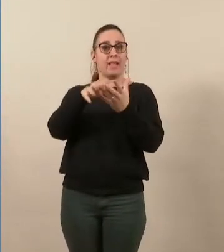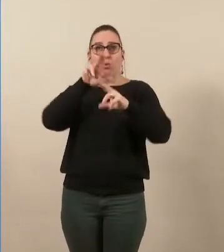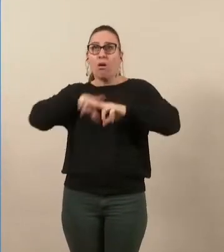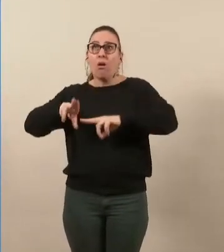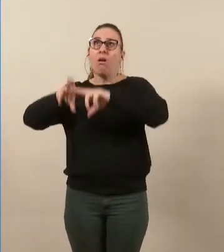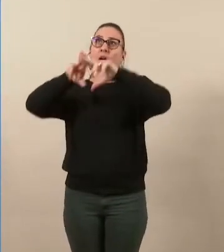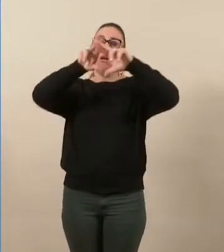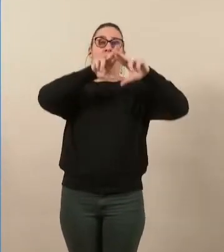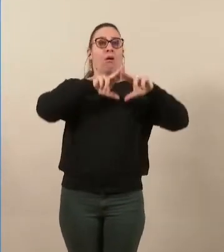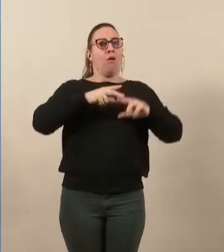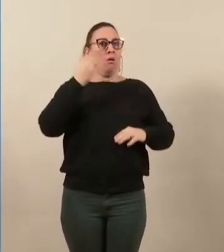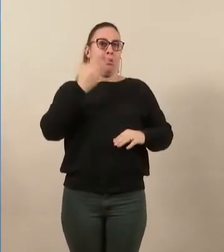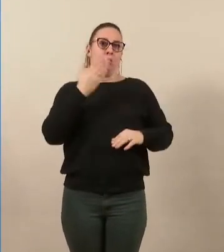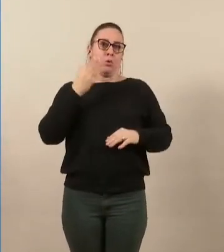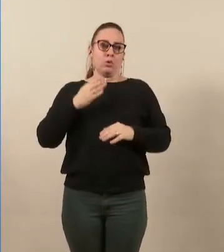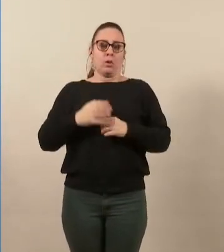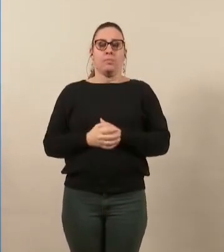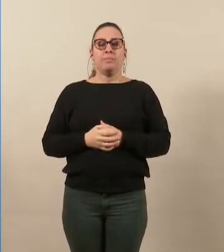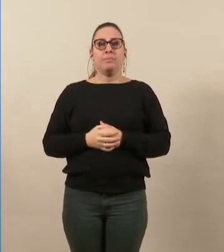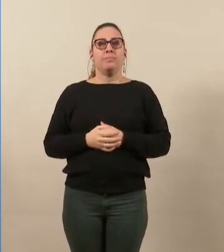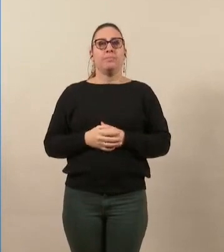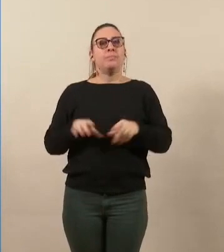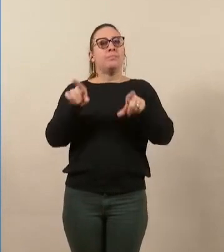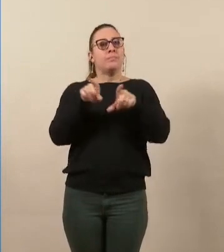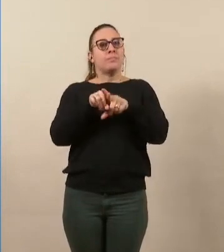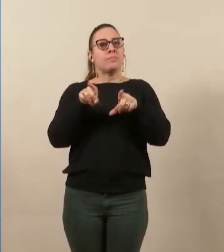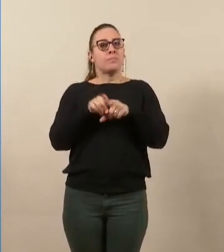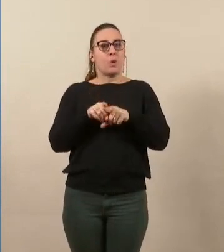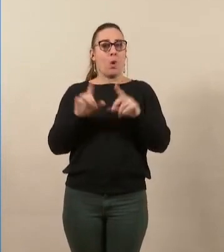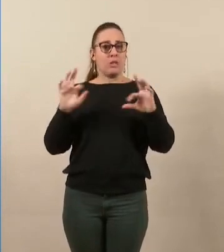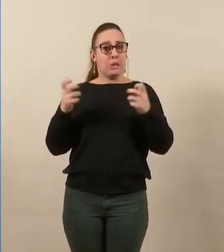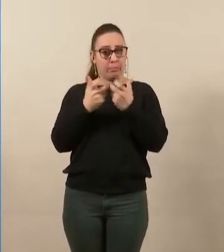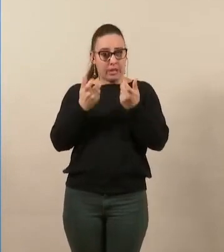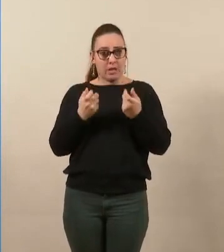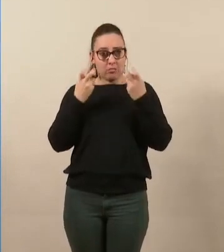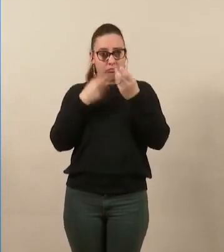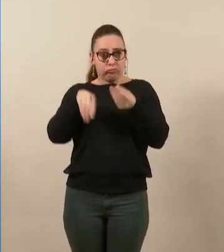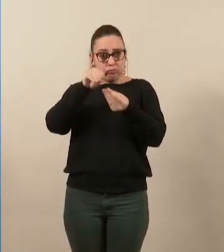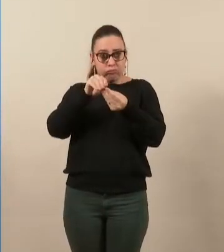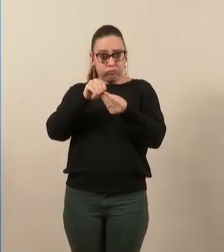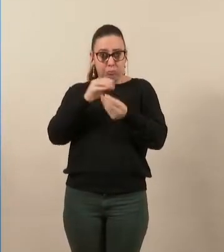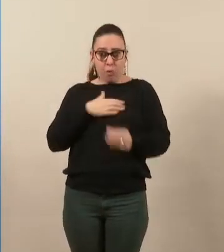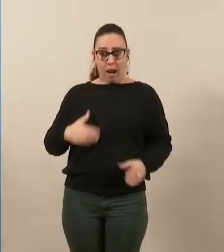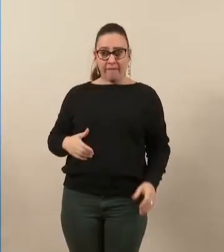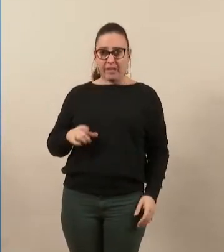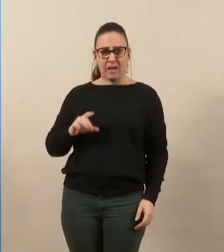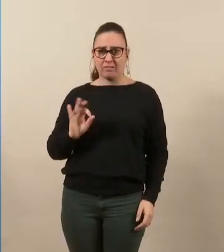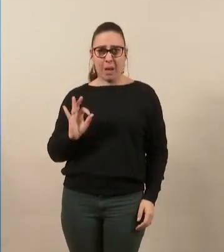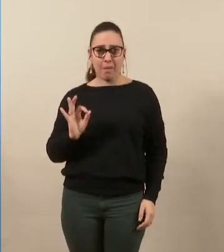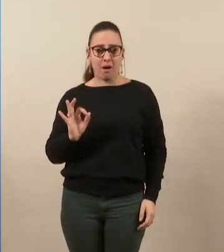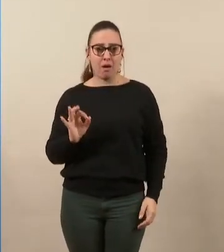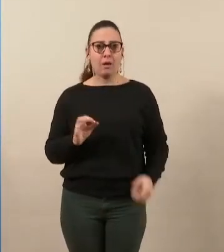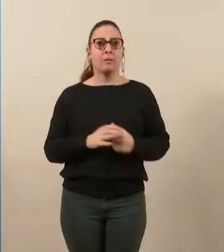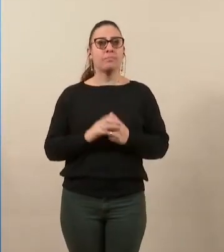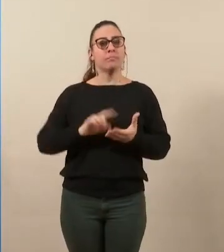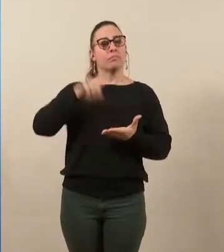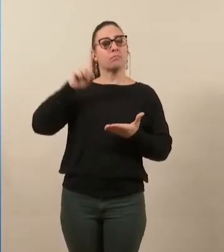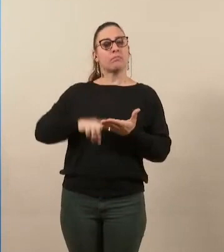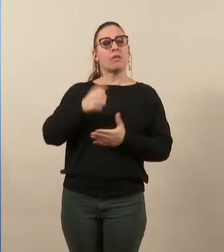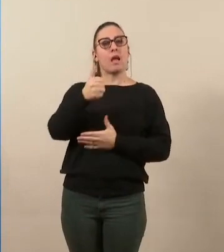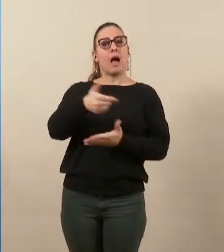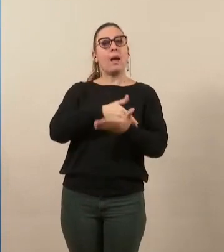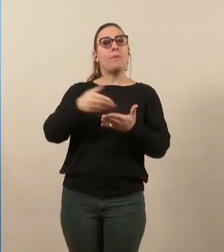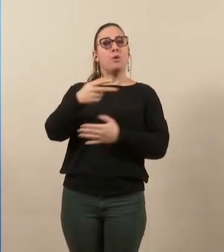rénover. D'autant plus que cela n'engendrerait pas le coût supplémentaire pour les finances de la ville. Vous avez budgété 1 million